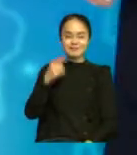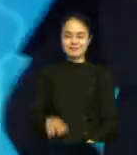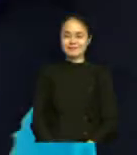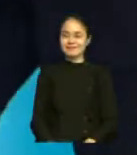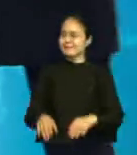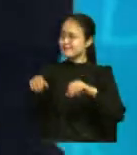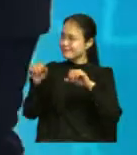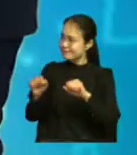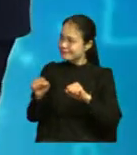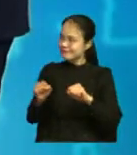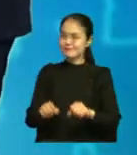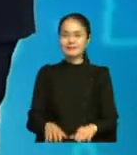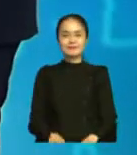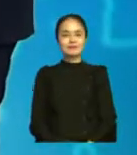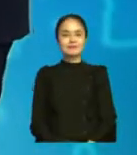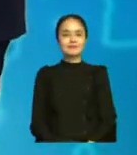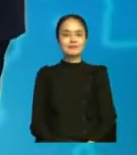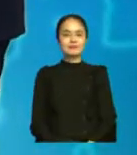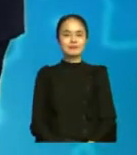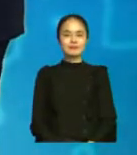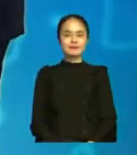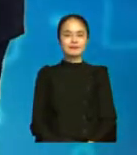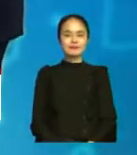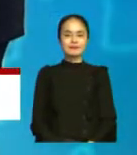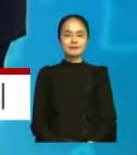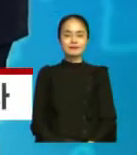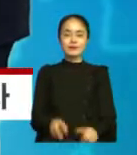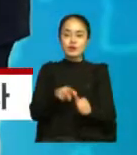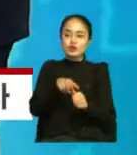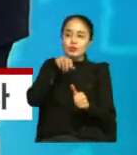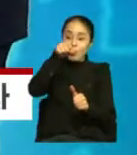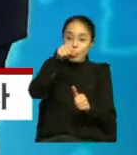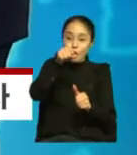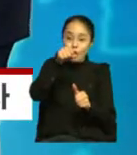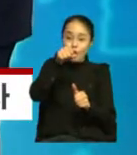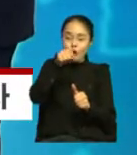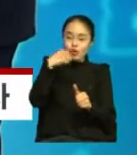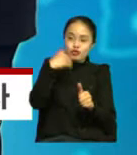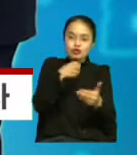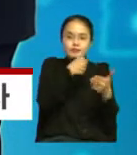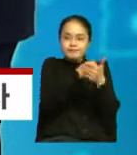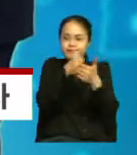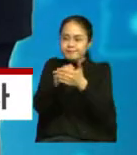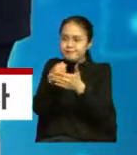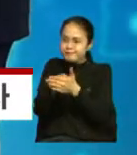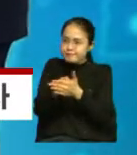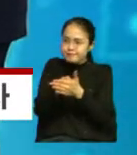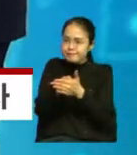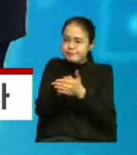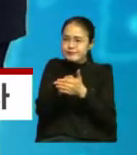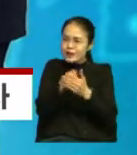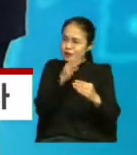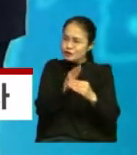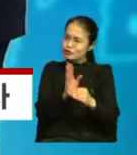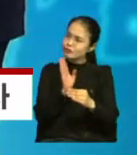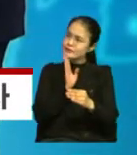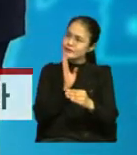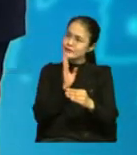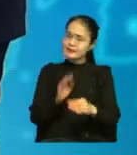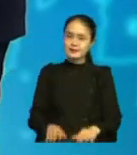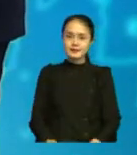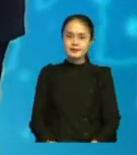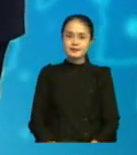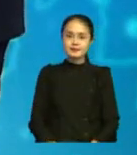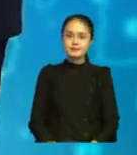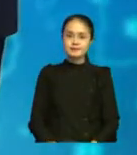오시죠. 예, 본격적인 후보자 등록 기간이 2주가량 남았습니다. 종로구청장 후보군이